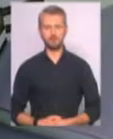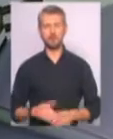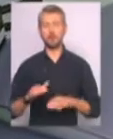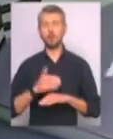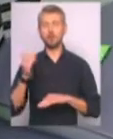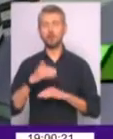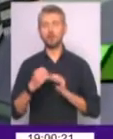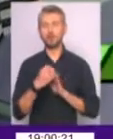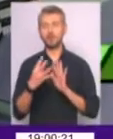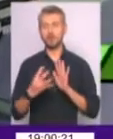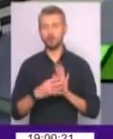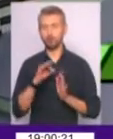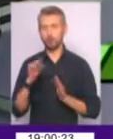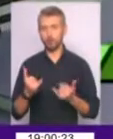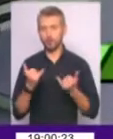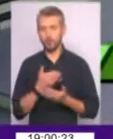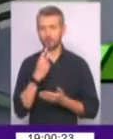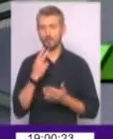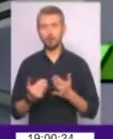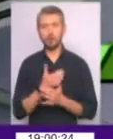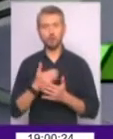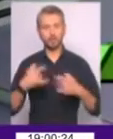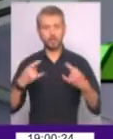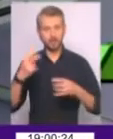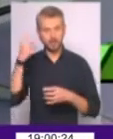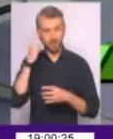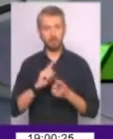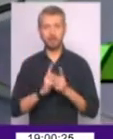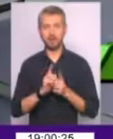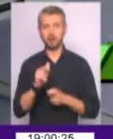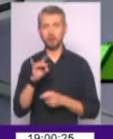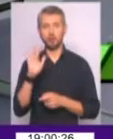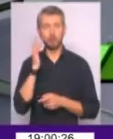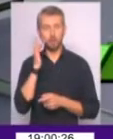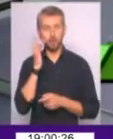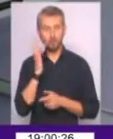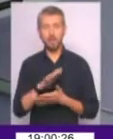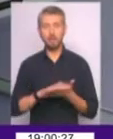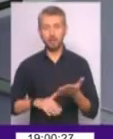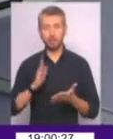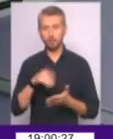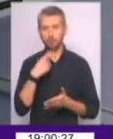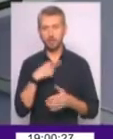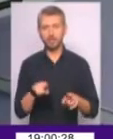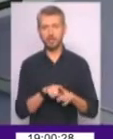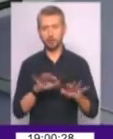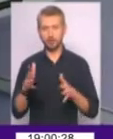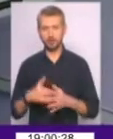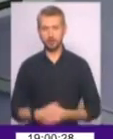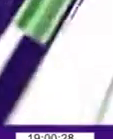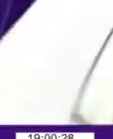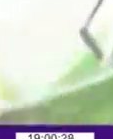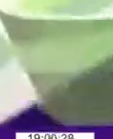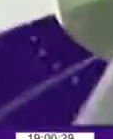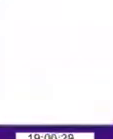Добрий вечір. 19-го столиці. Ви дивитесь випуск СТН на телеканалі «Київ». В студії Олекса Кіпкало та Ігор Бондаренко. І зараз будемо говорити про такі події.